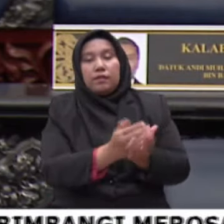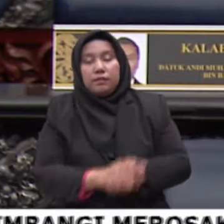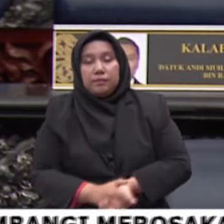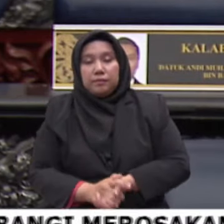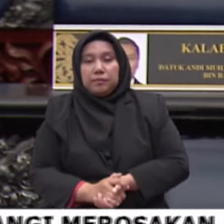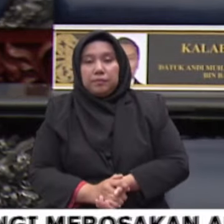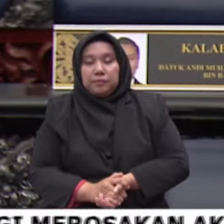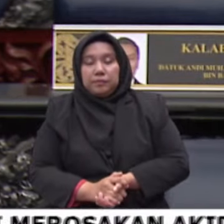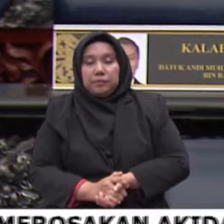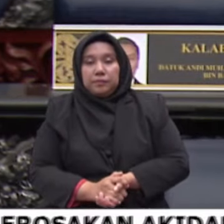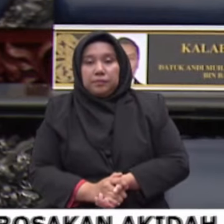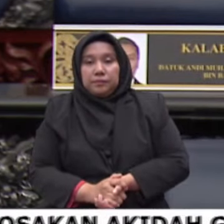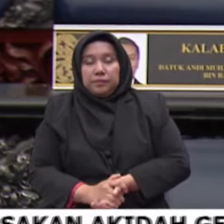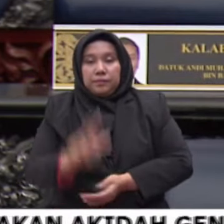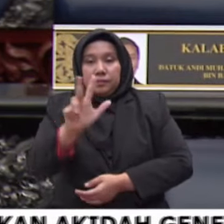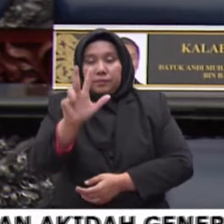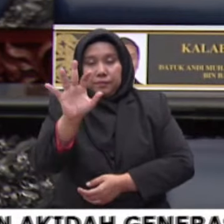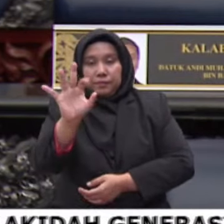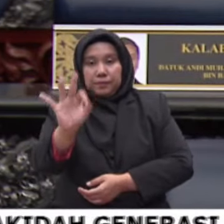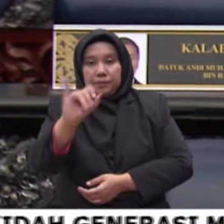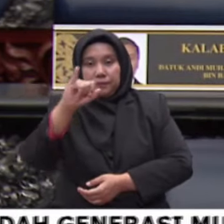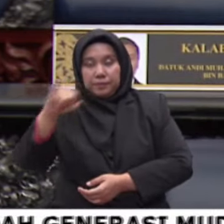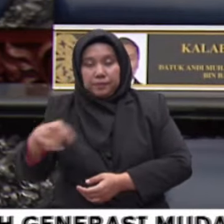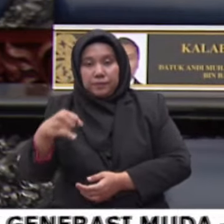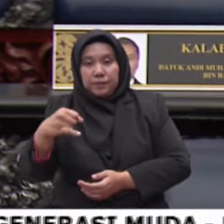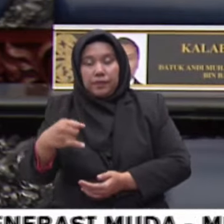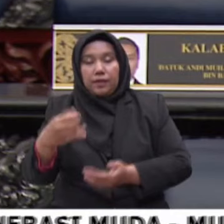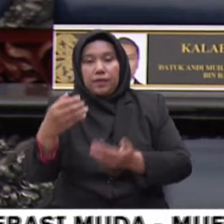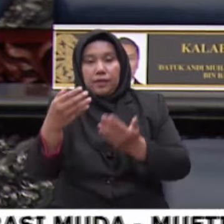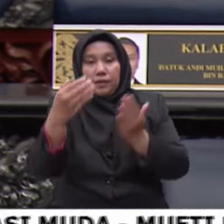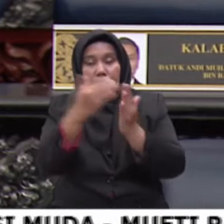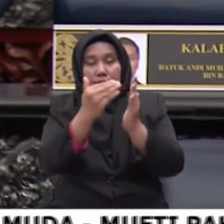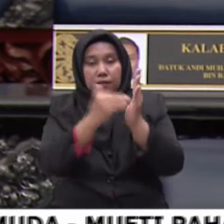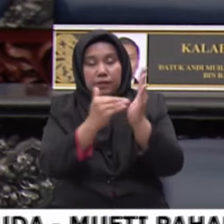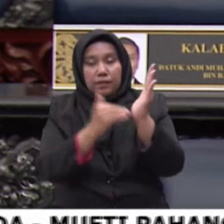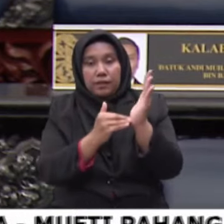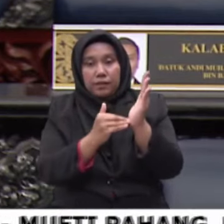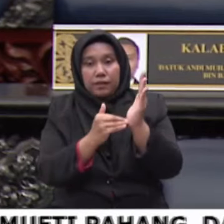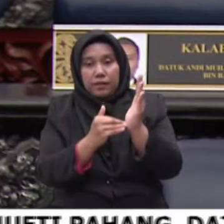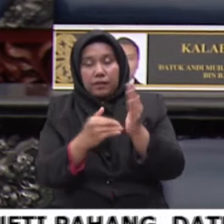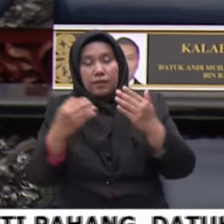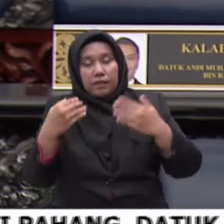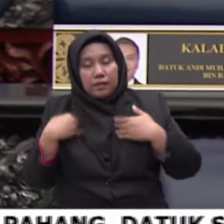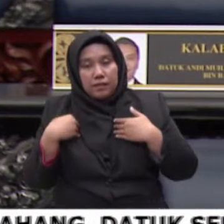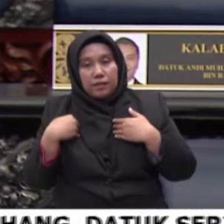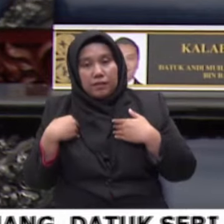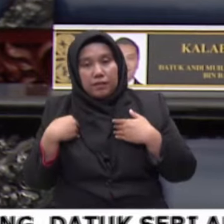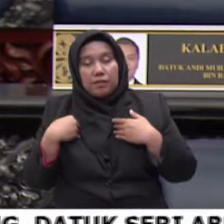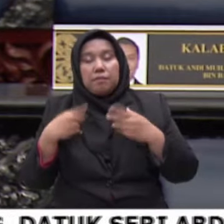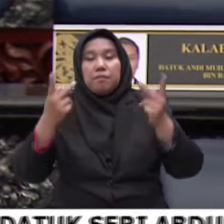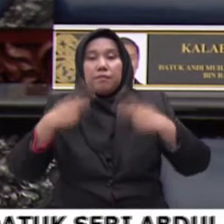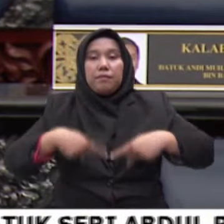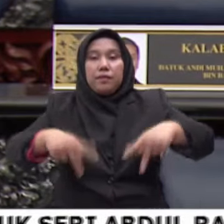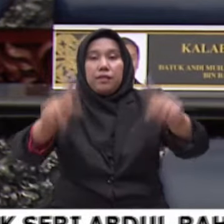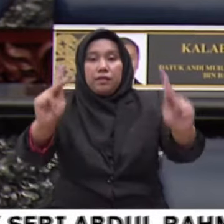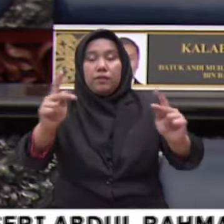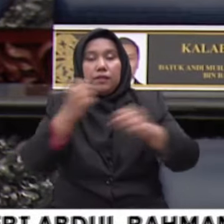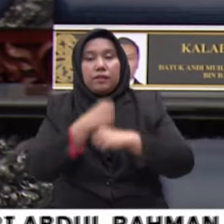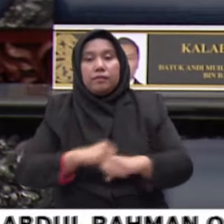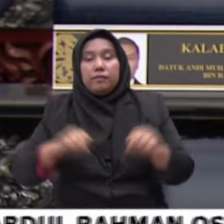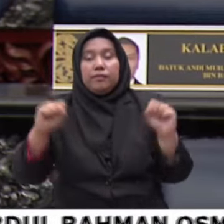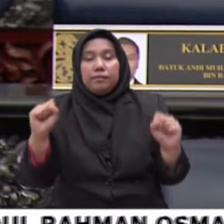tiga 39 juta di bawah butiran ini, adakah terdapat sebarang bentuk ruang dan peluang yang